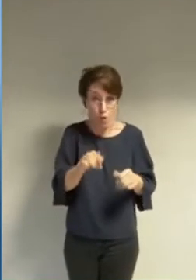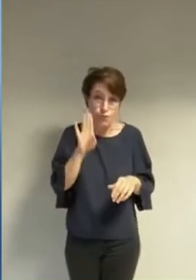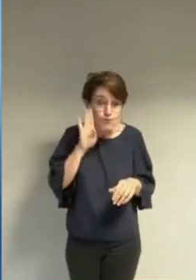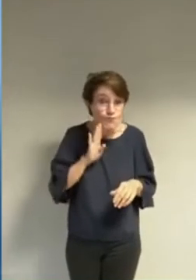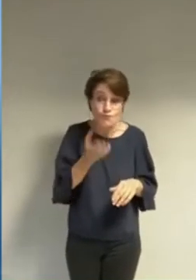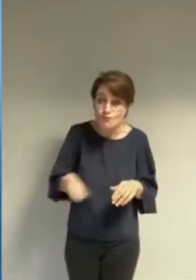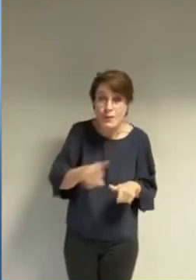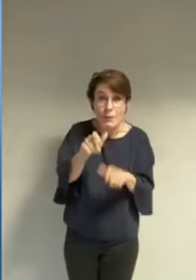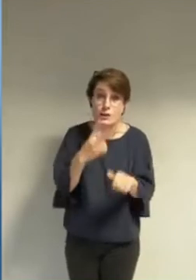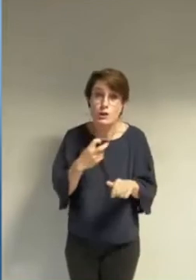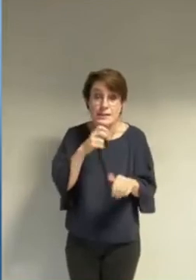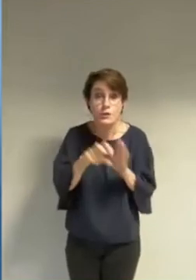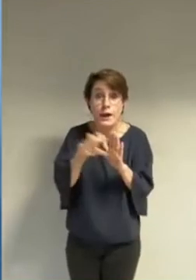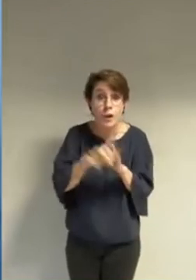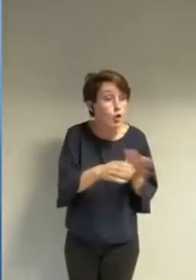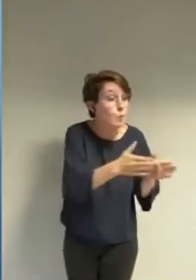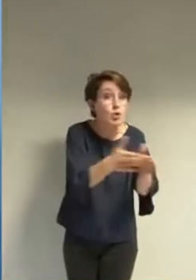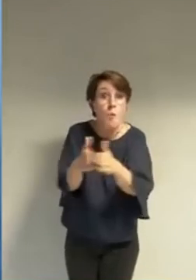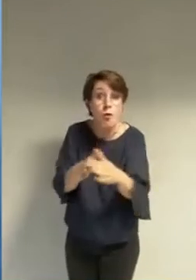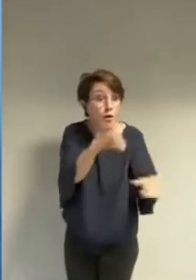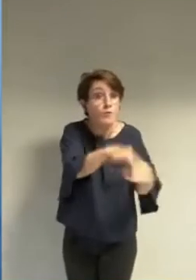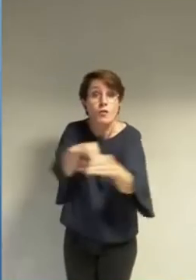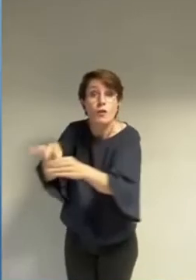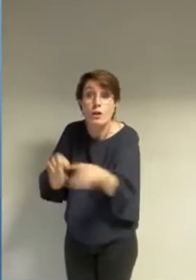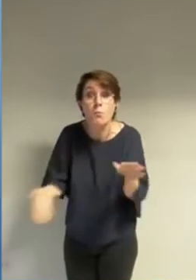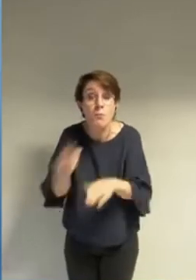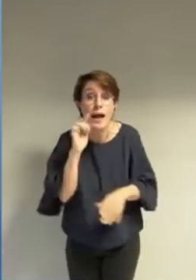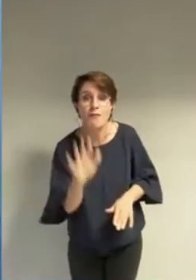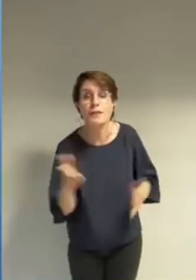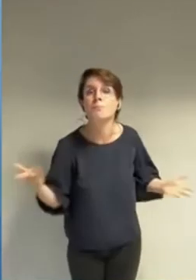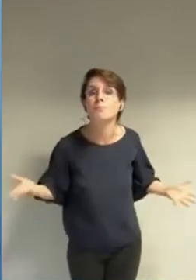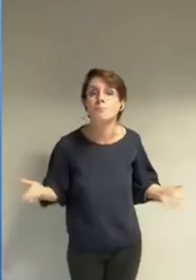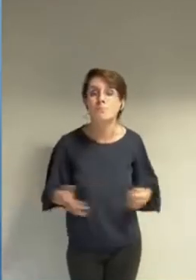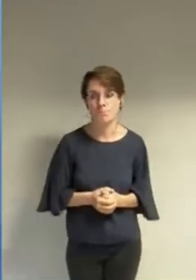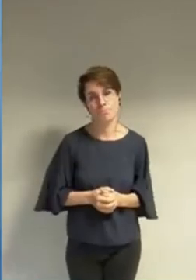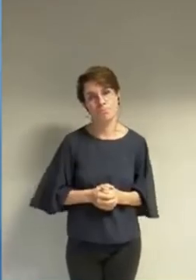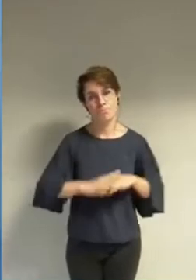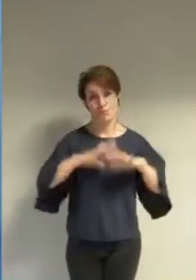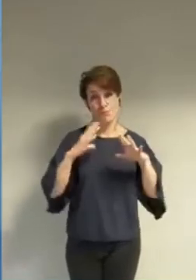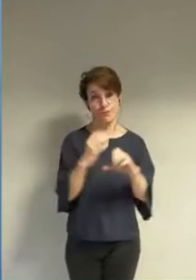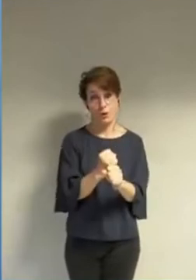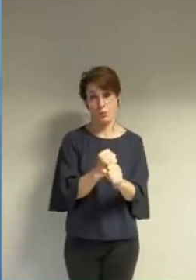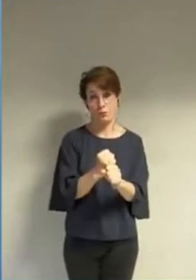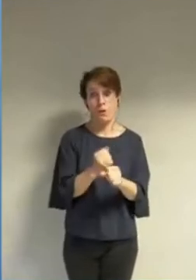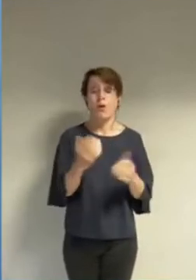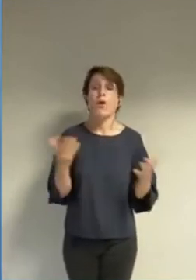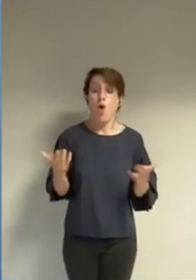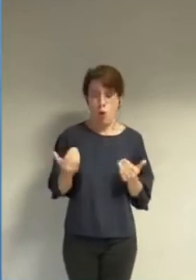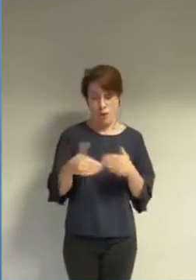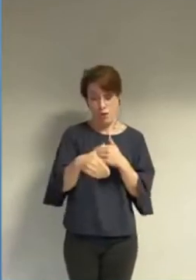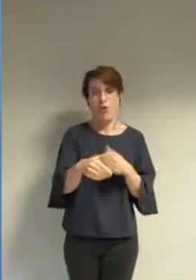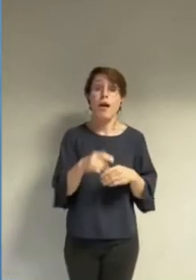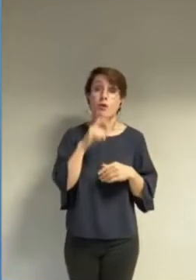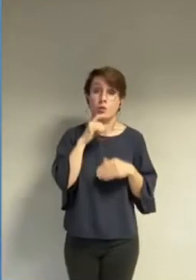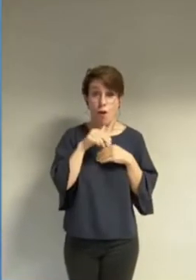Grenoblois, demandez-leur de trancher le débat. Voilà. Bien sûr, nous attendons le vote du conseil